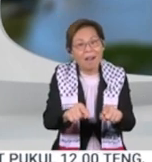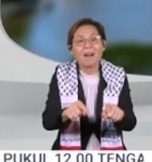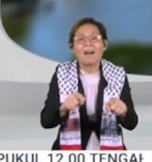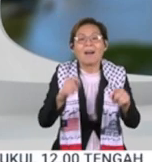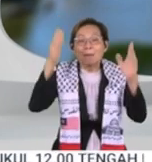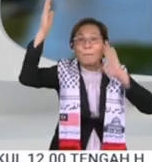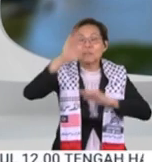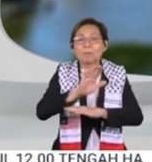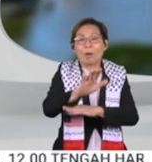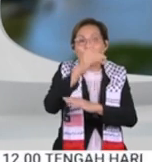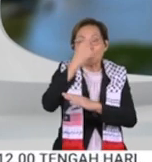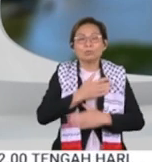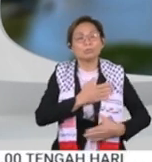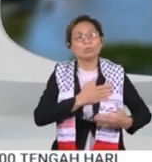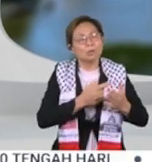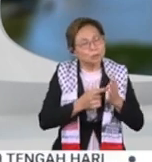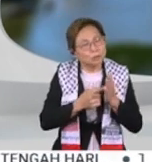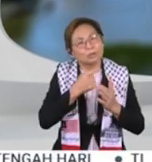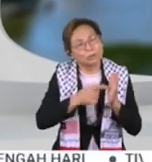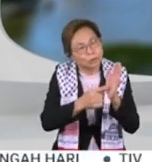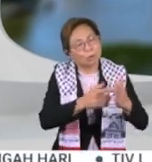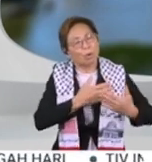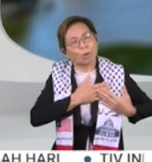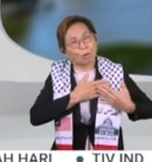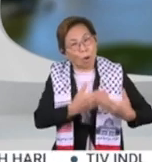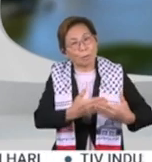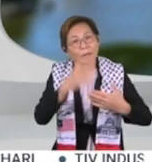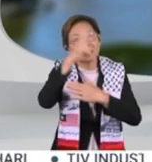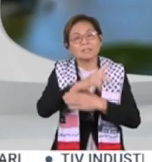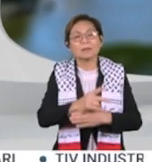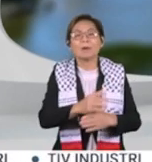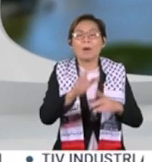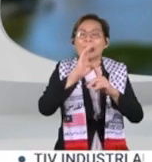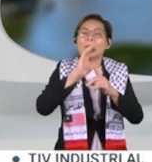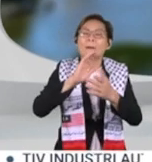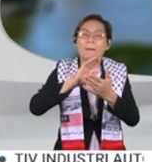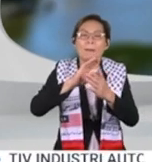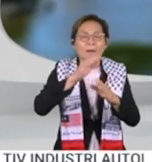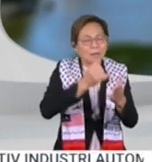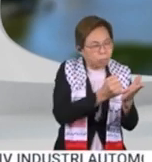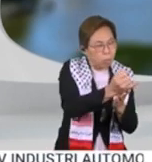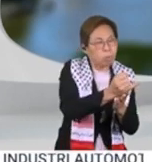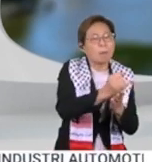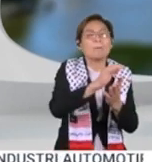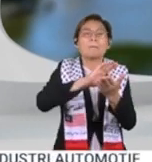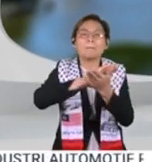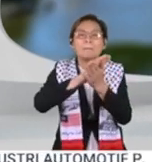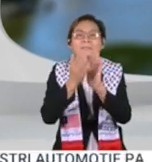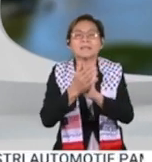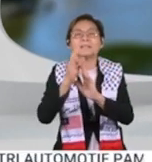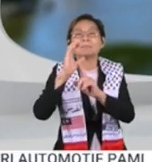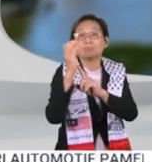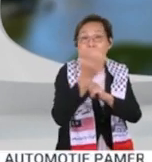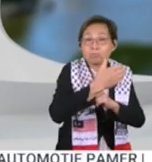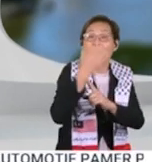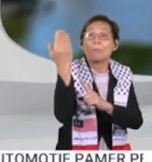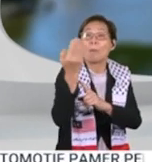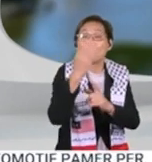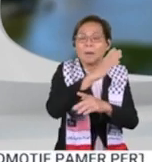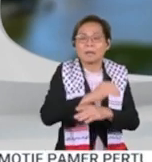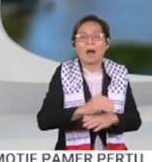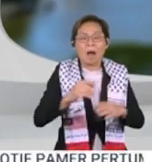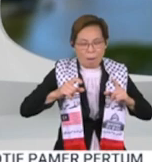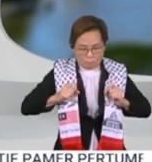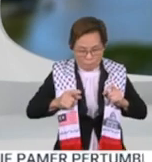untuk menzahirkan komitmen kerajaan membudayakan integriti dan tata kelola bukan sahaja di sektor awam,